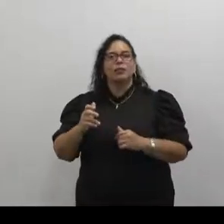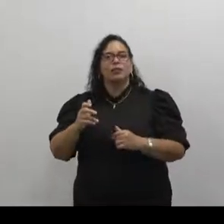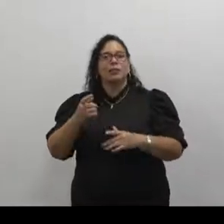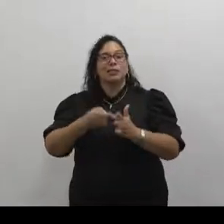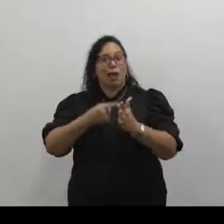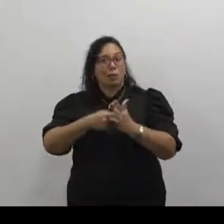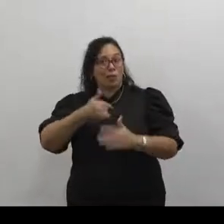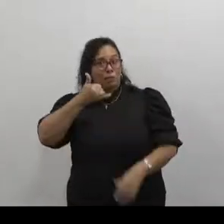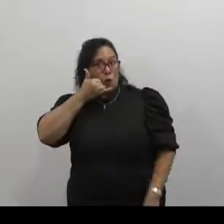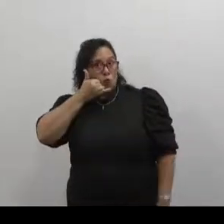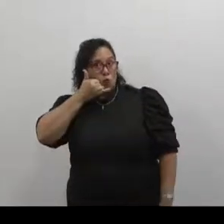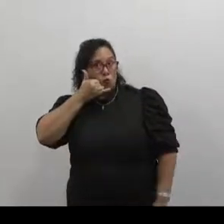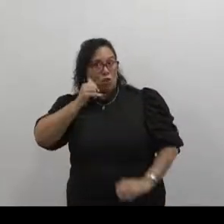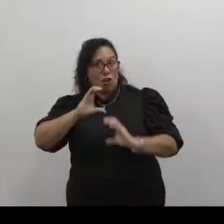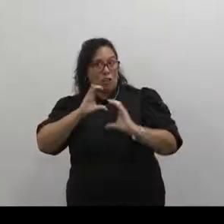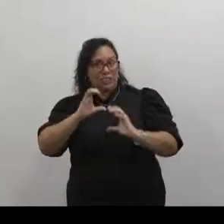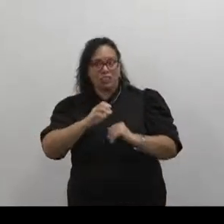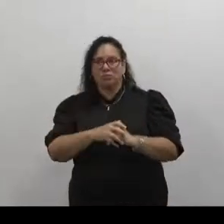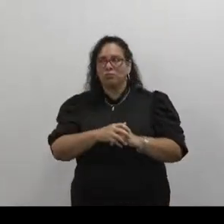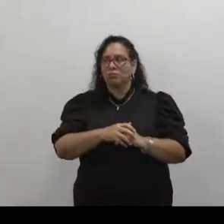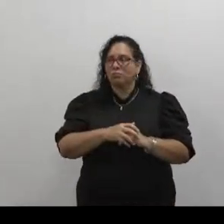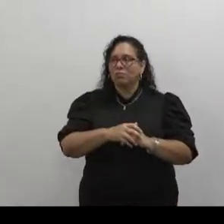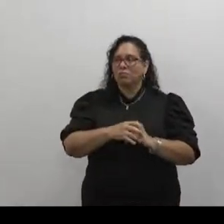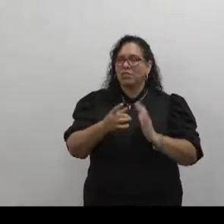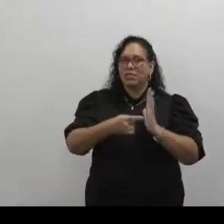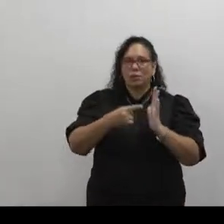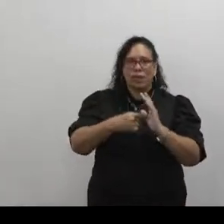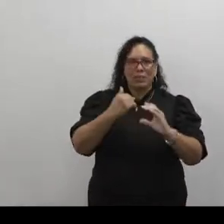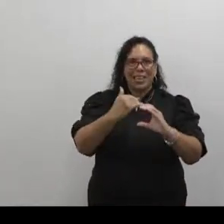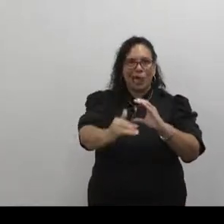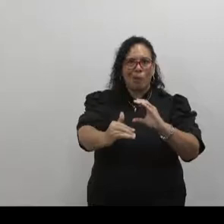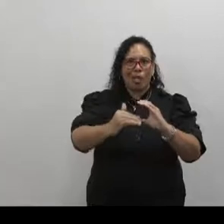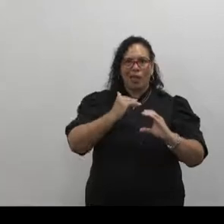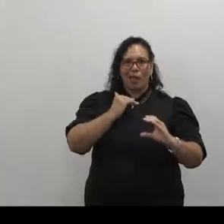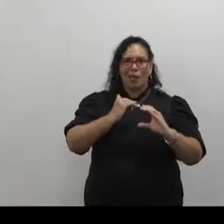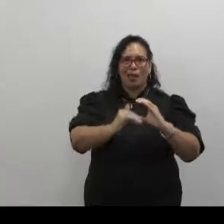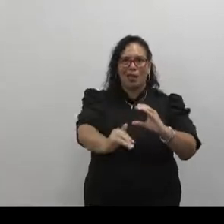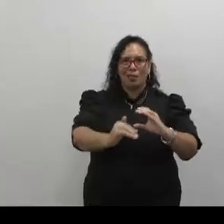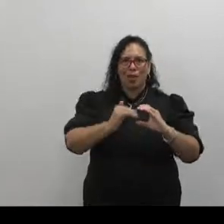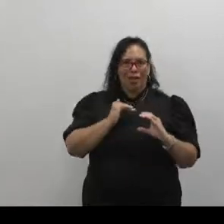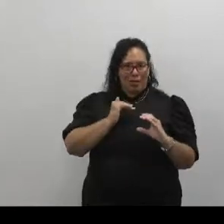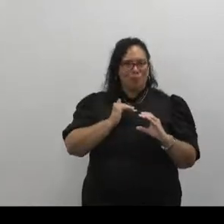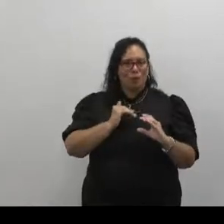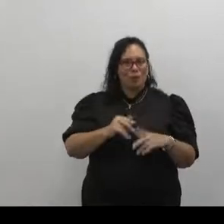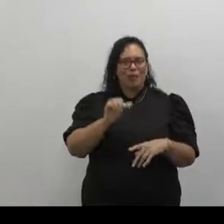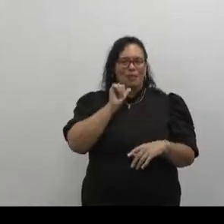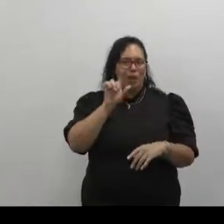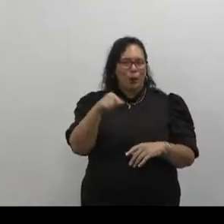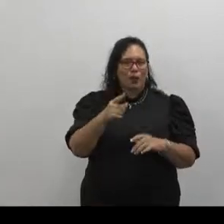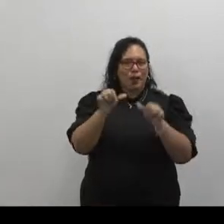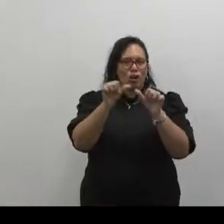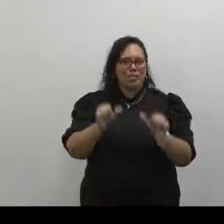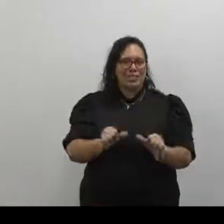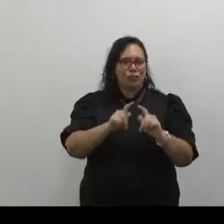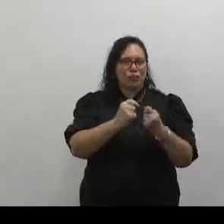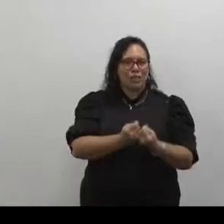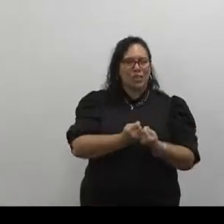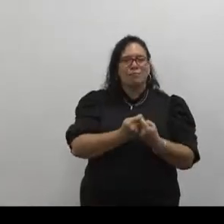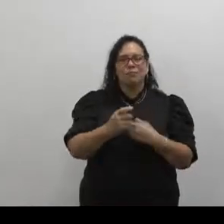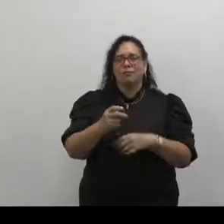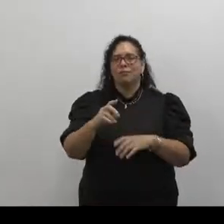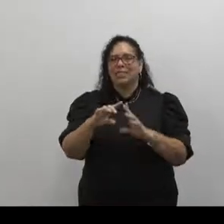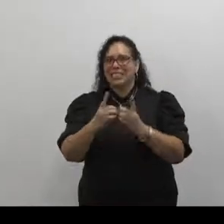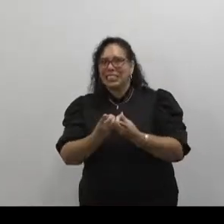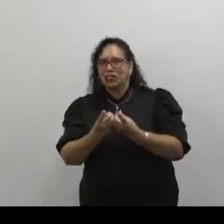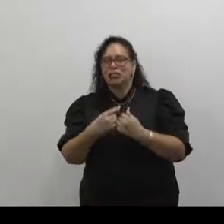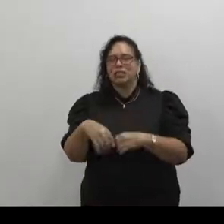tam là dây khi tam tổ sáp rồi tam email rồi biết tìm xem đáp là dương bán xong tầng nghề khi nè cho krom krom tầng ơn không tầm bán